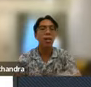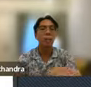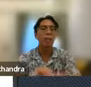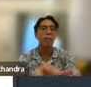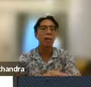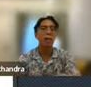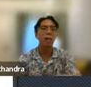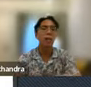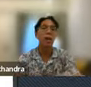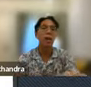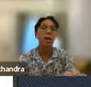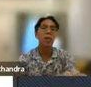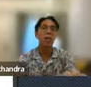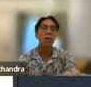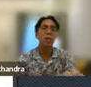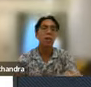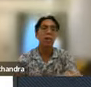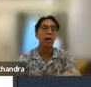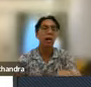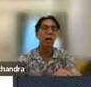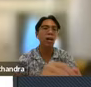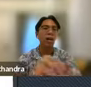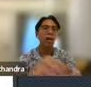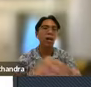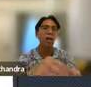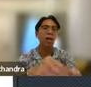nggak bisa dengan cepat bereaksi kalau seandainya ada